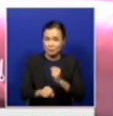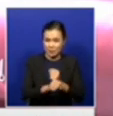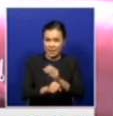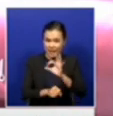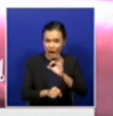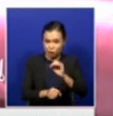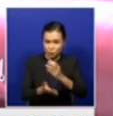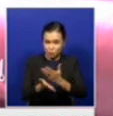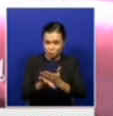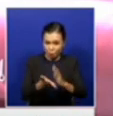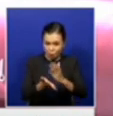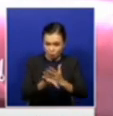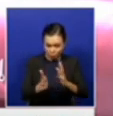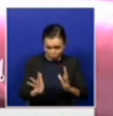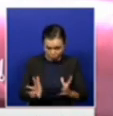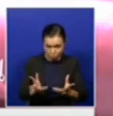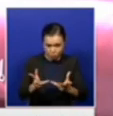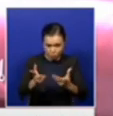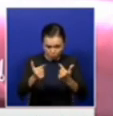ถึงจะใช้หนี้หมด